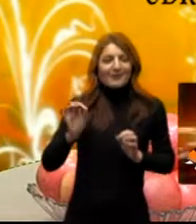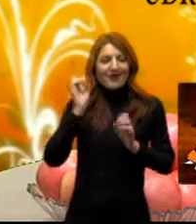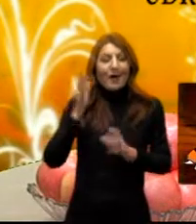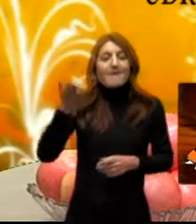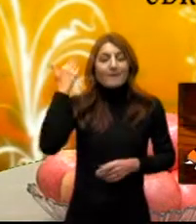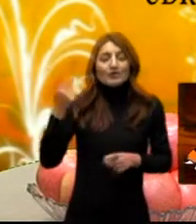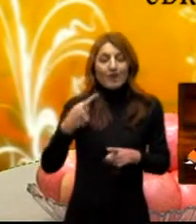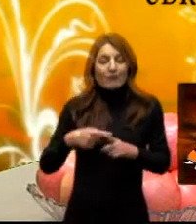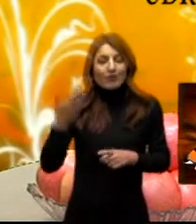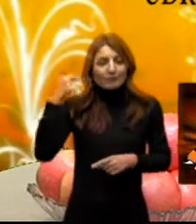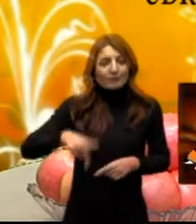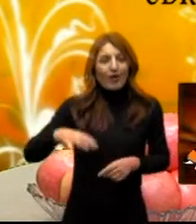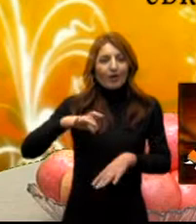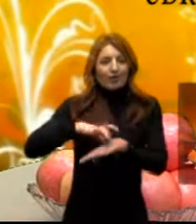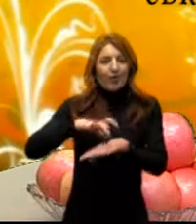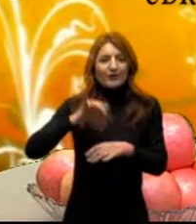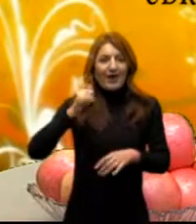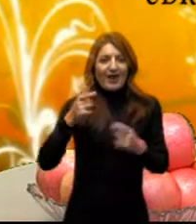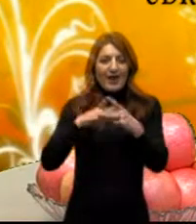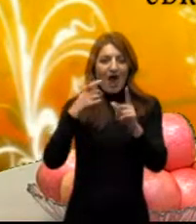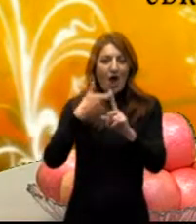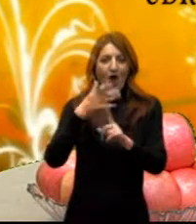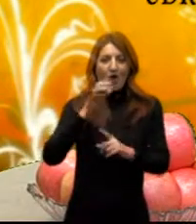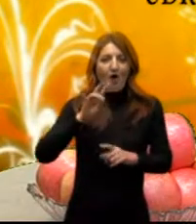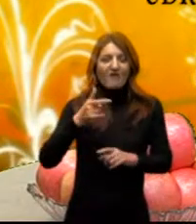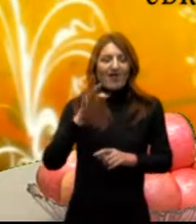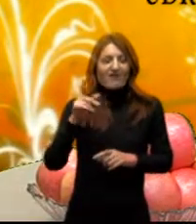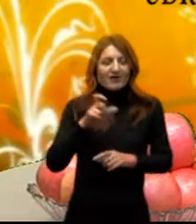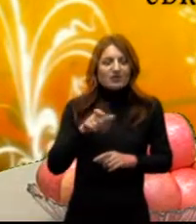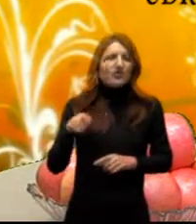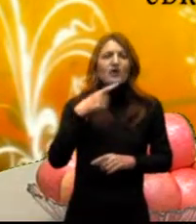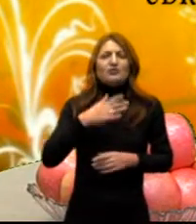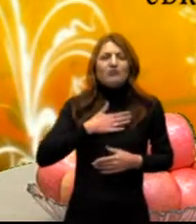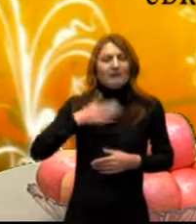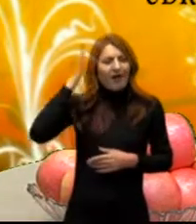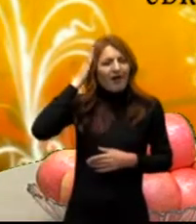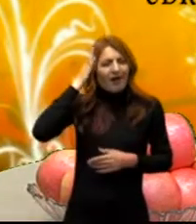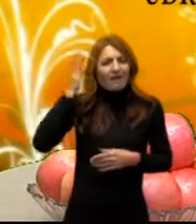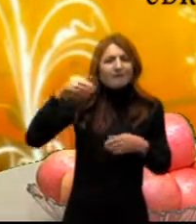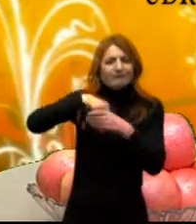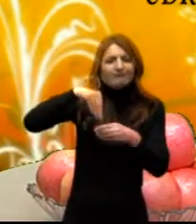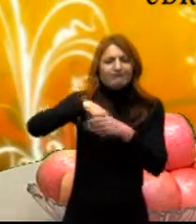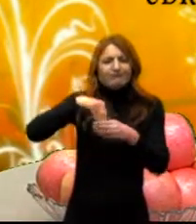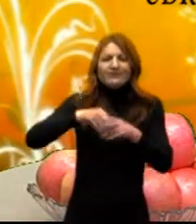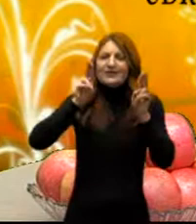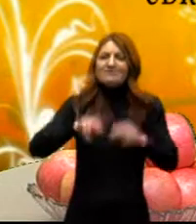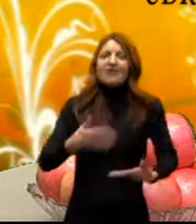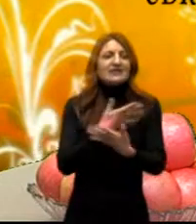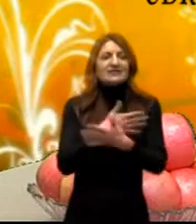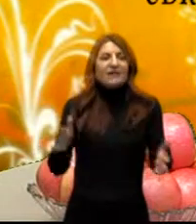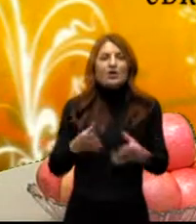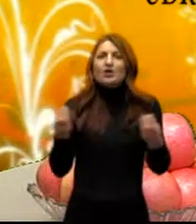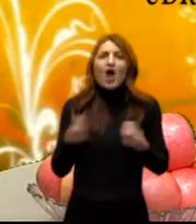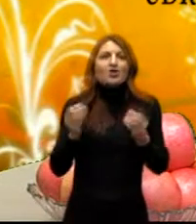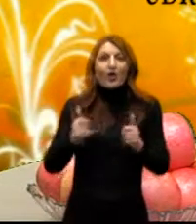profesor Jakovljević, pa je rekao da mi nagomilamo u svoju glavu svašta. Ali šta je to svašta i šta je točno?